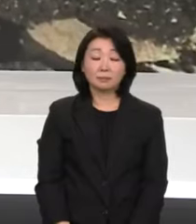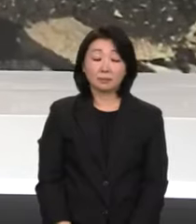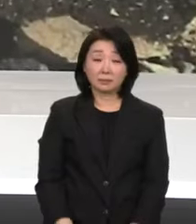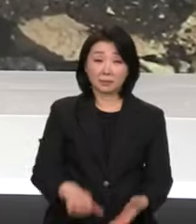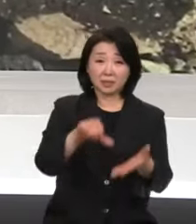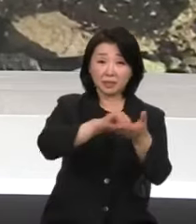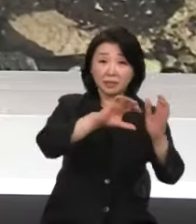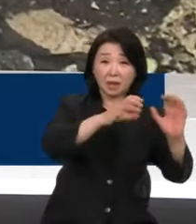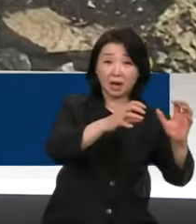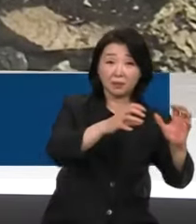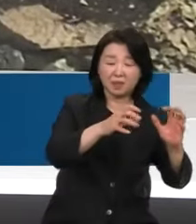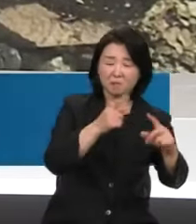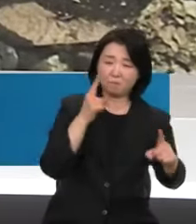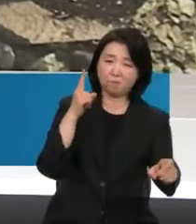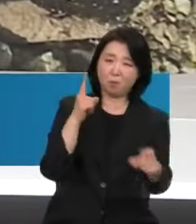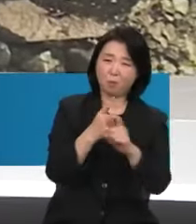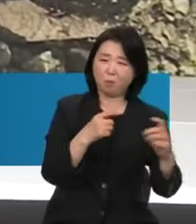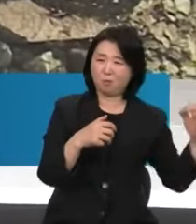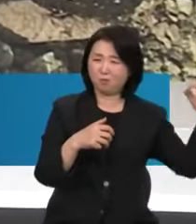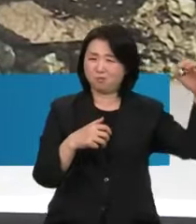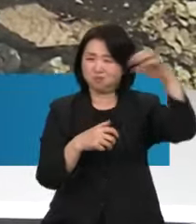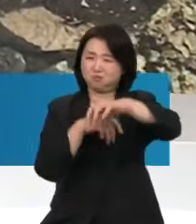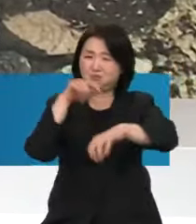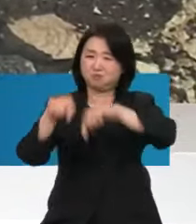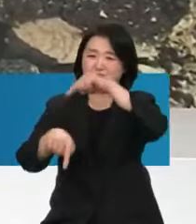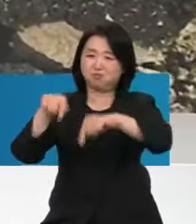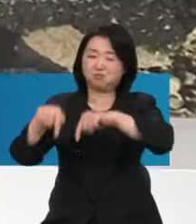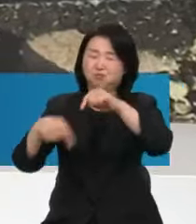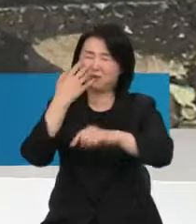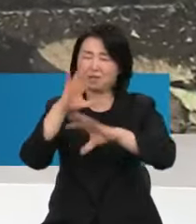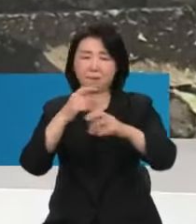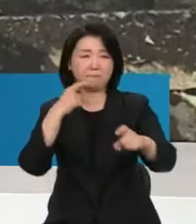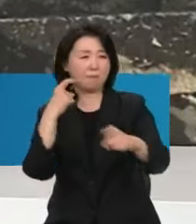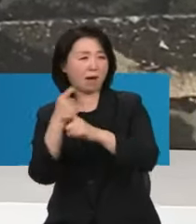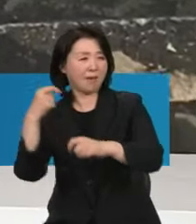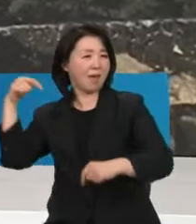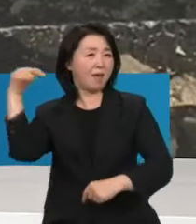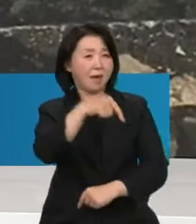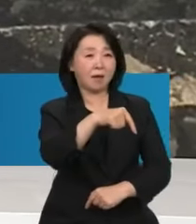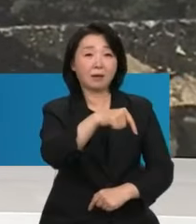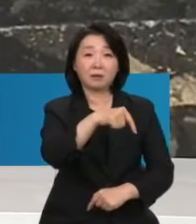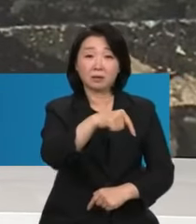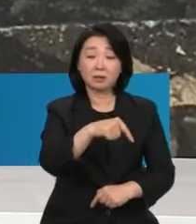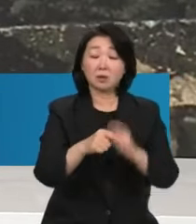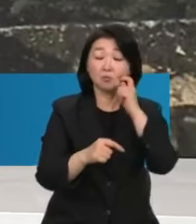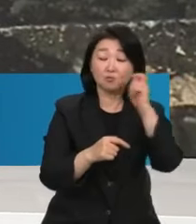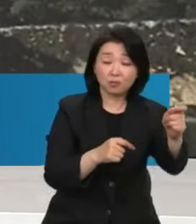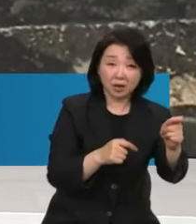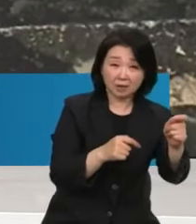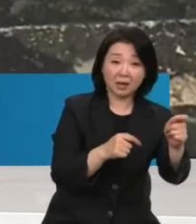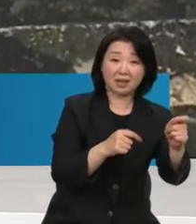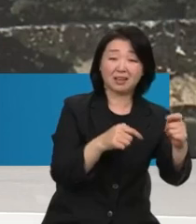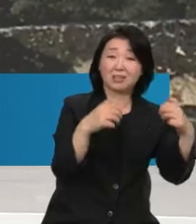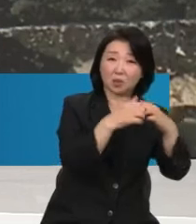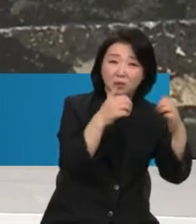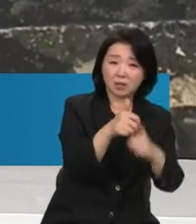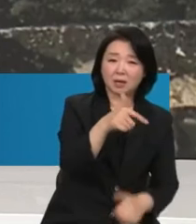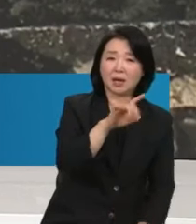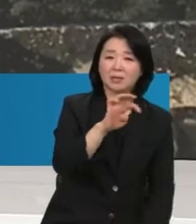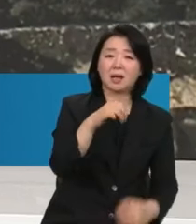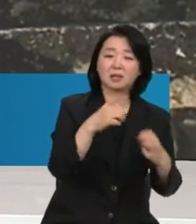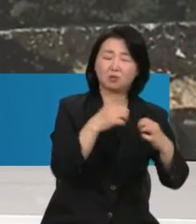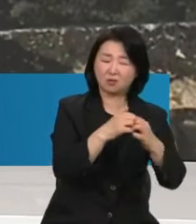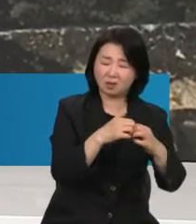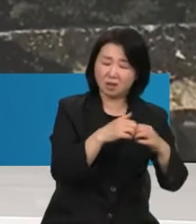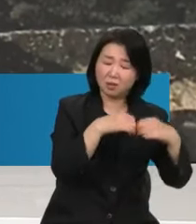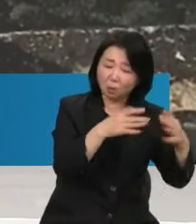이란이 대규모 보복 공습을 벌인 데 대해 이스라엘이 맞대응을 예고하면서 우크라이나 가자지구에 이어서 또 전쟁 우려가 커지고